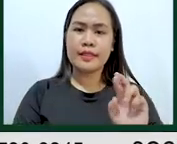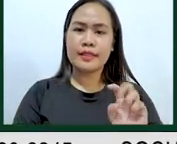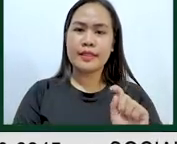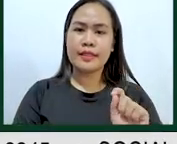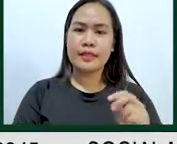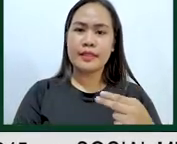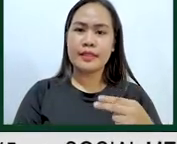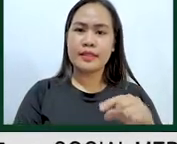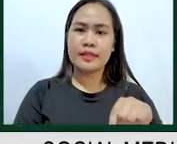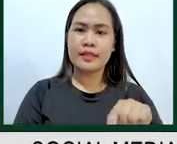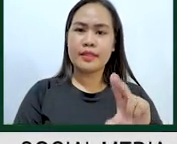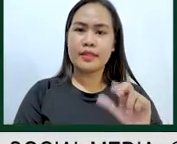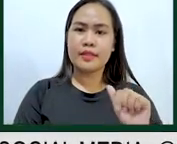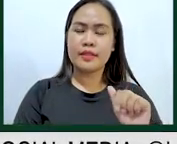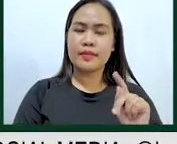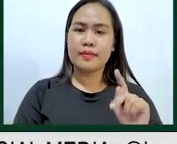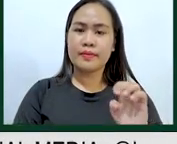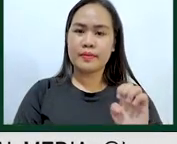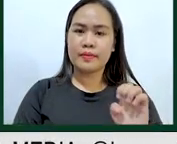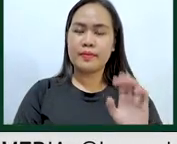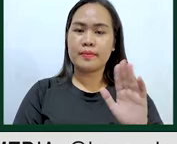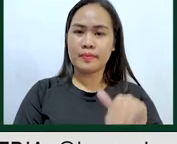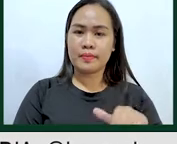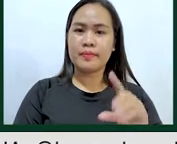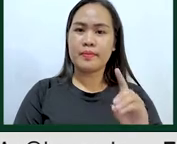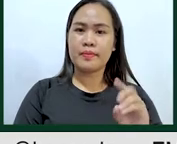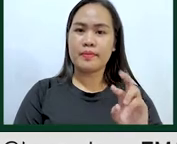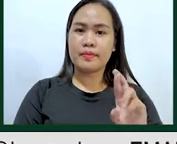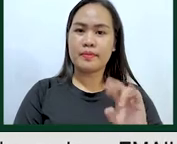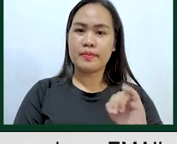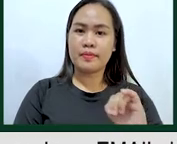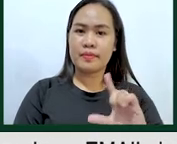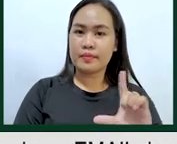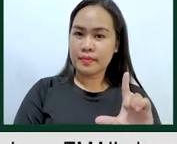hinikayat, no, ng NDRRMC na para